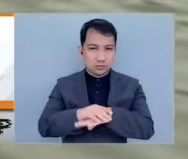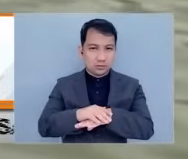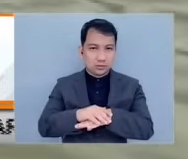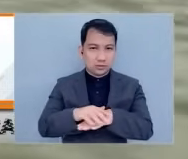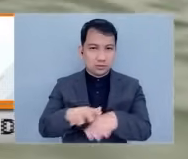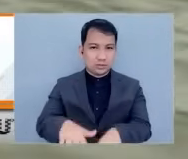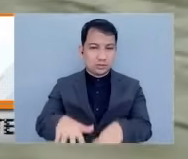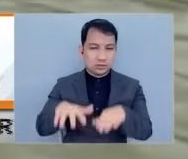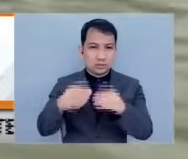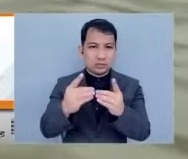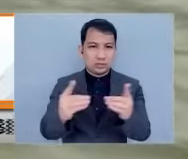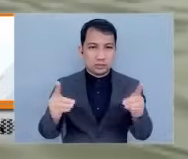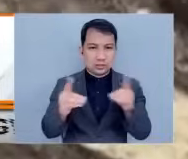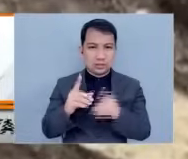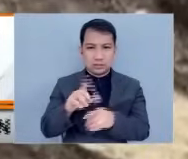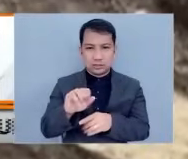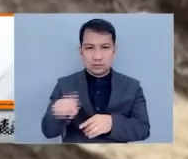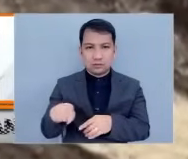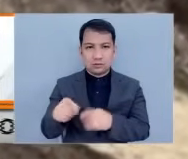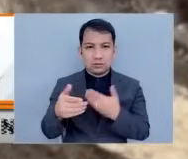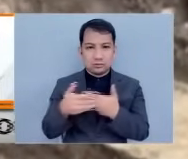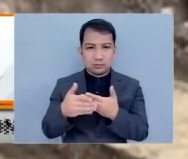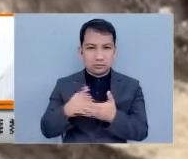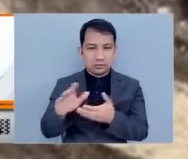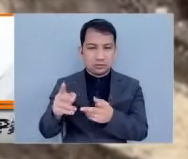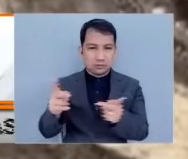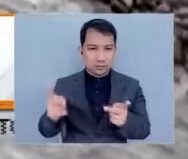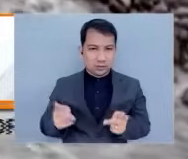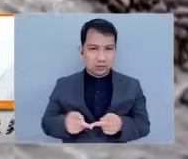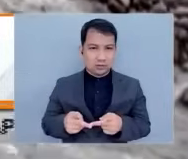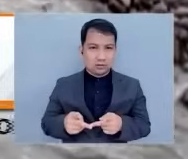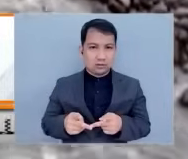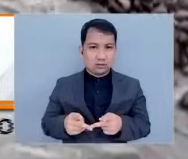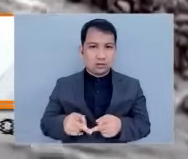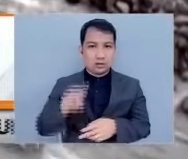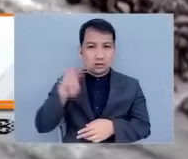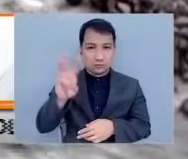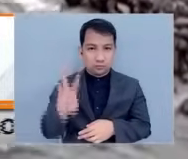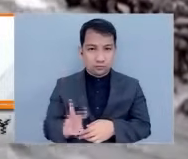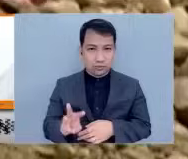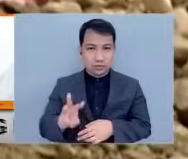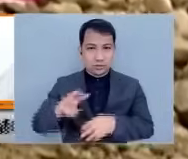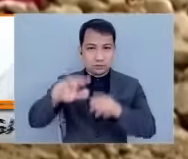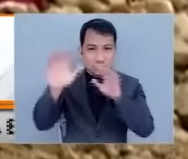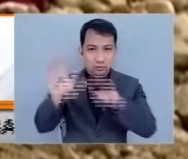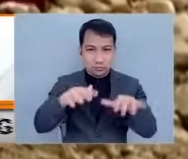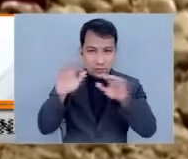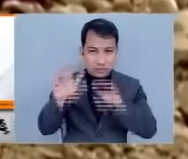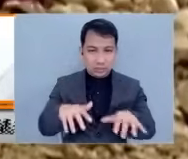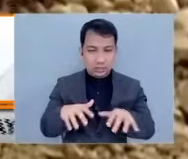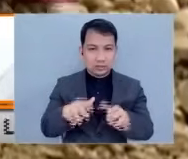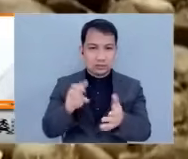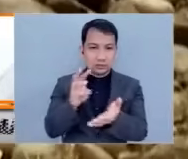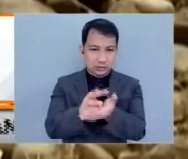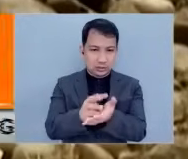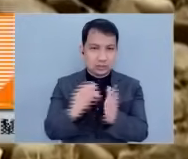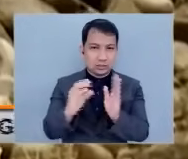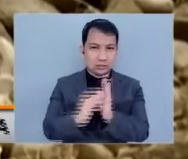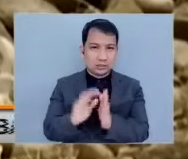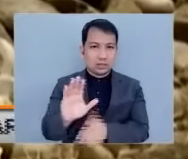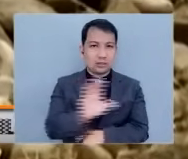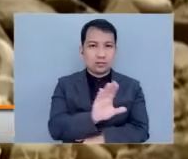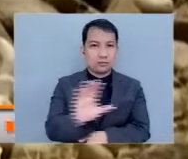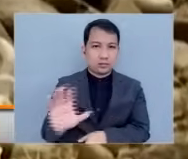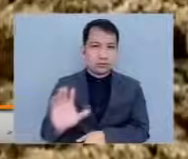at ng kalapit na ilog sa lugar. Tinatayang hanggang Miyerkules tatagal ang pag-ulan sa lungsod. Nagbabalita mula sa frontline, Mean